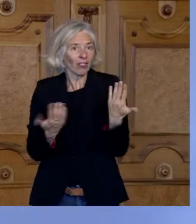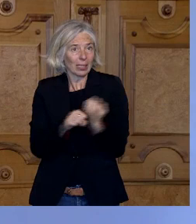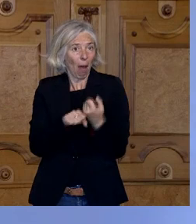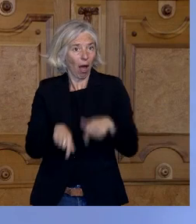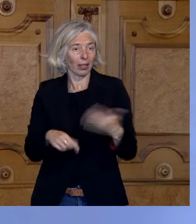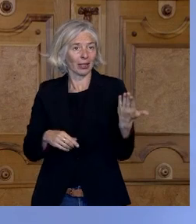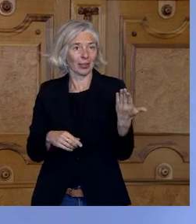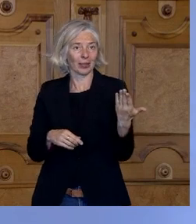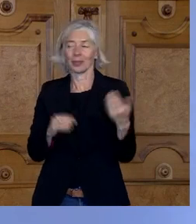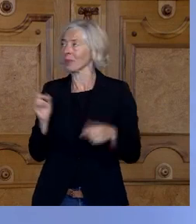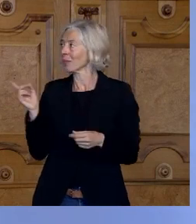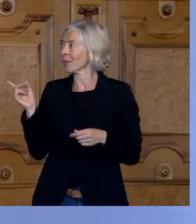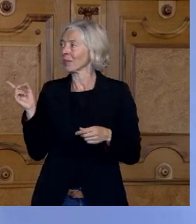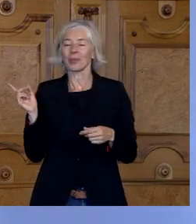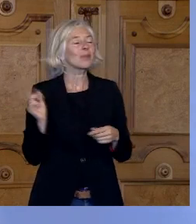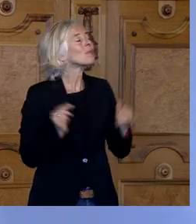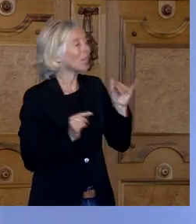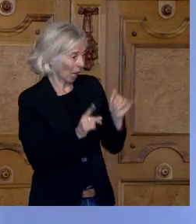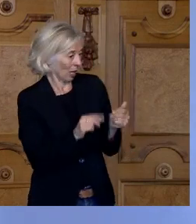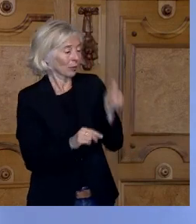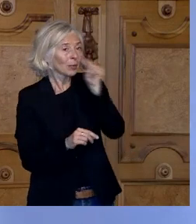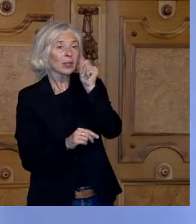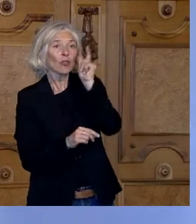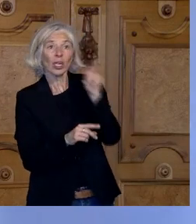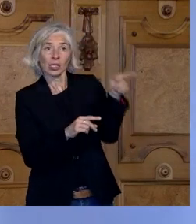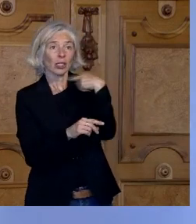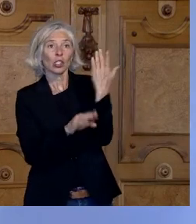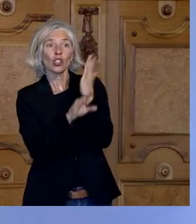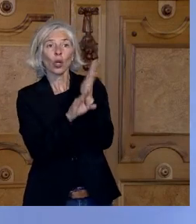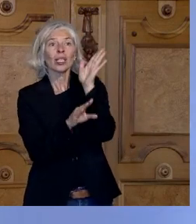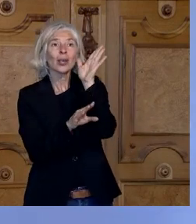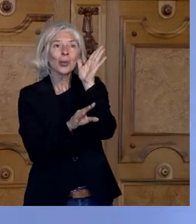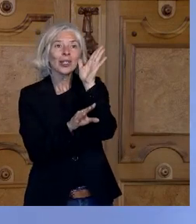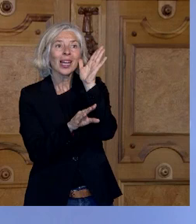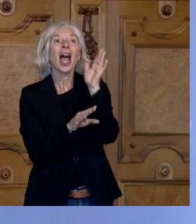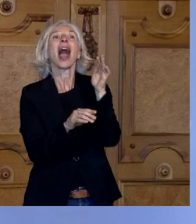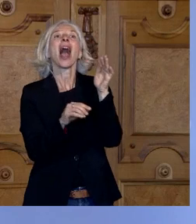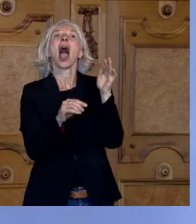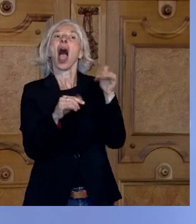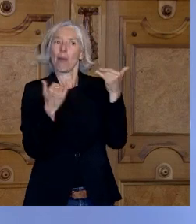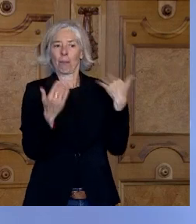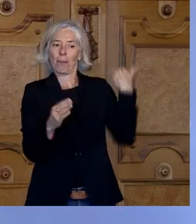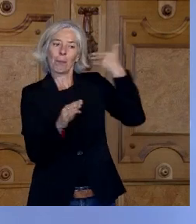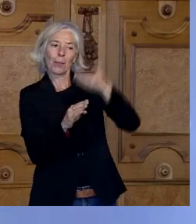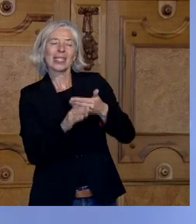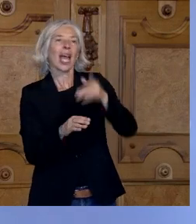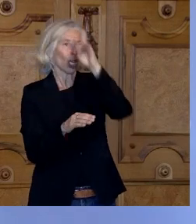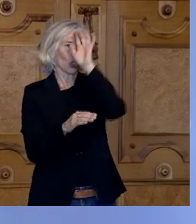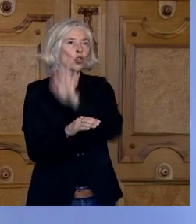es gerade eben jetzt dann auch um regionale Pandemiepläne gehen wird, weil es natürlich unterschiedliches Infektionsgeschehen in